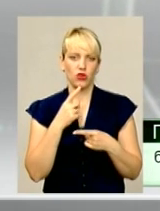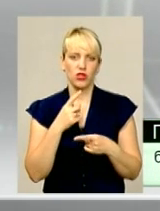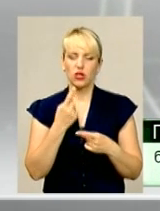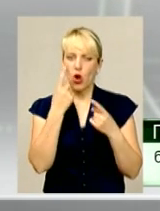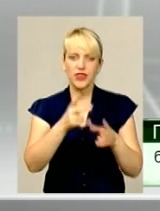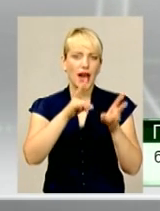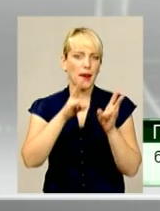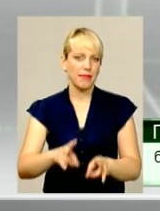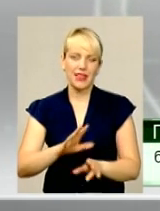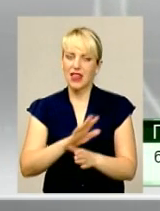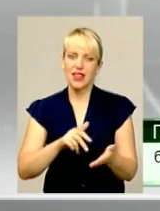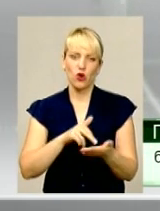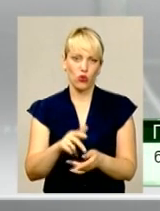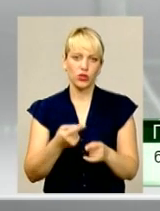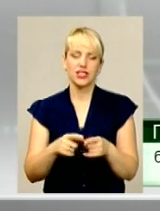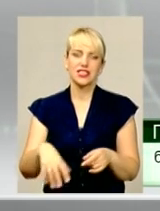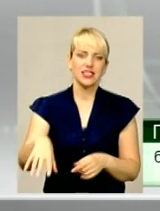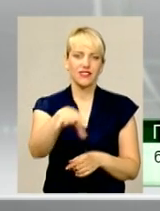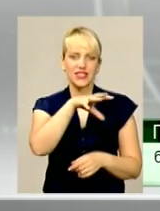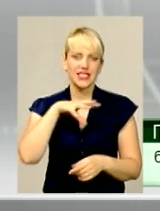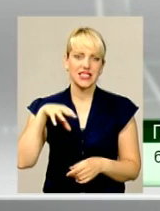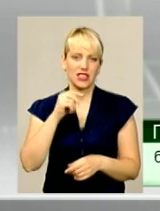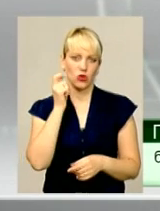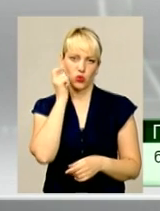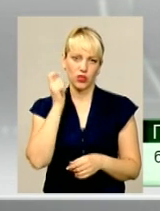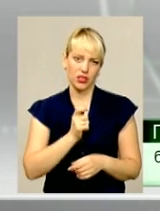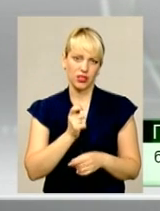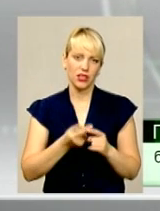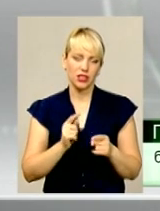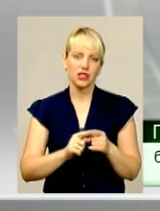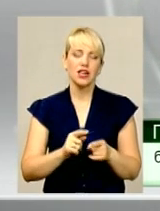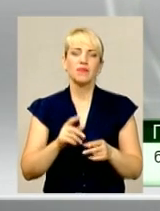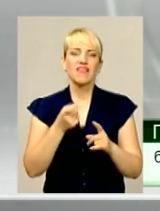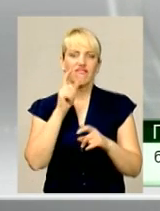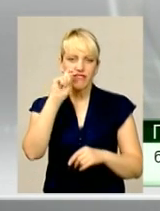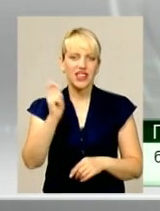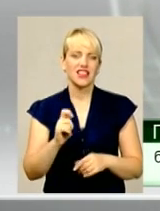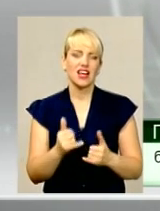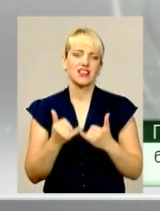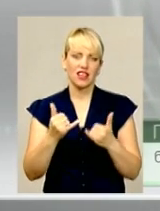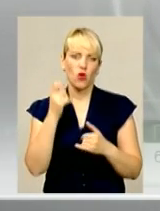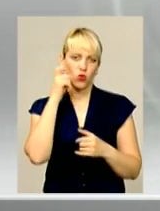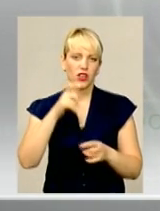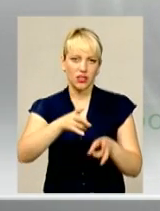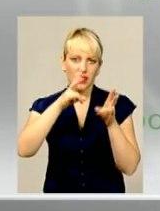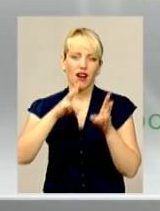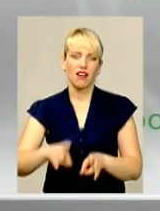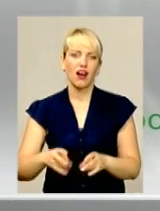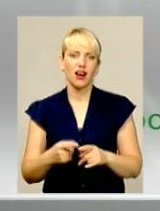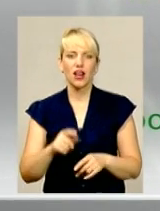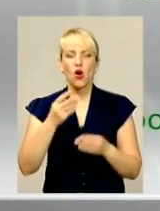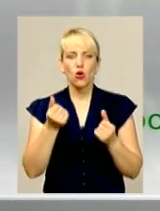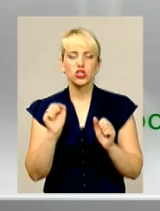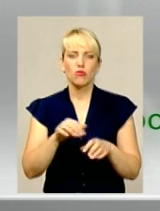одна біда не ходить. Воно очіпляється не тільки в мене ця біда. Війна це все для країни, крах – це біда. Кошти